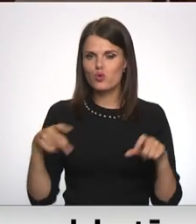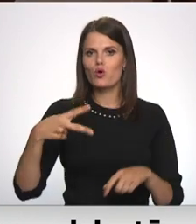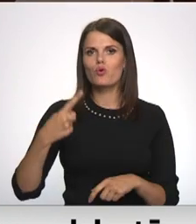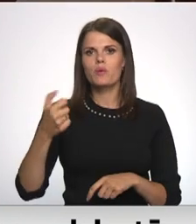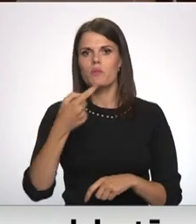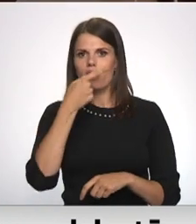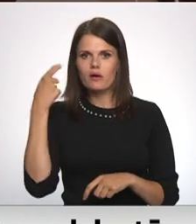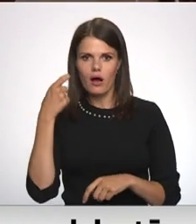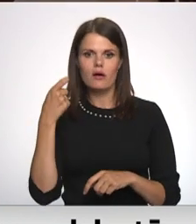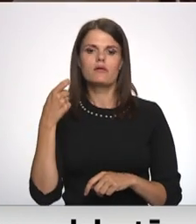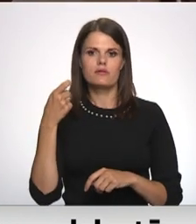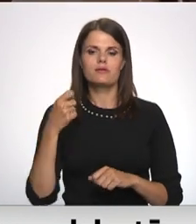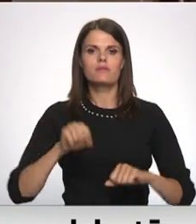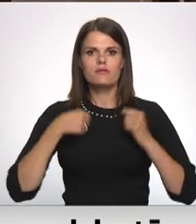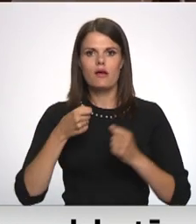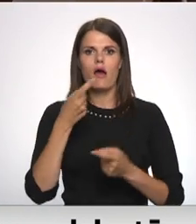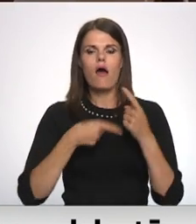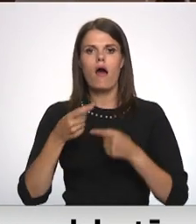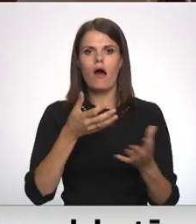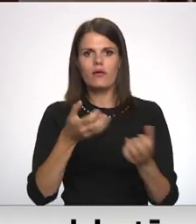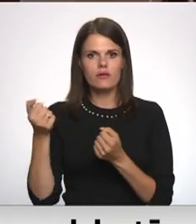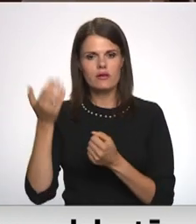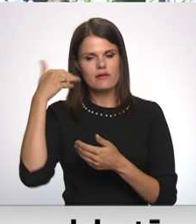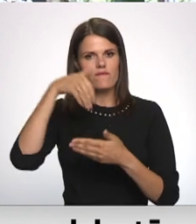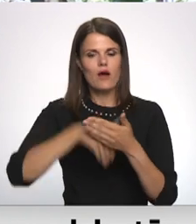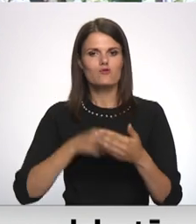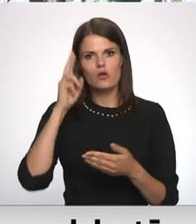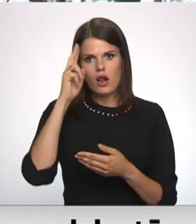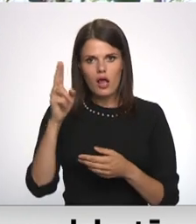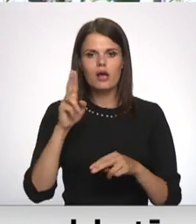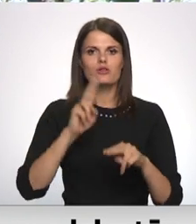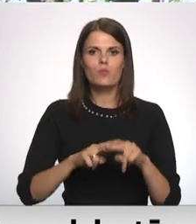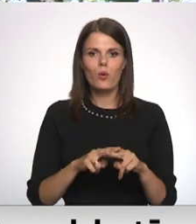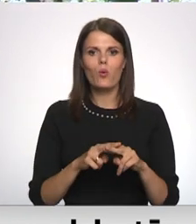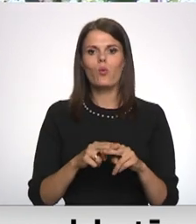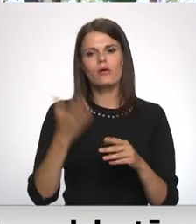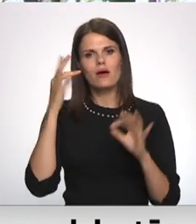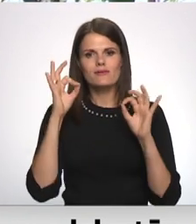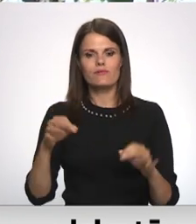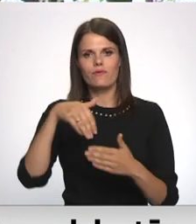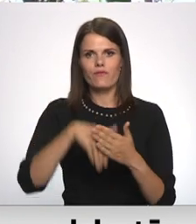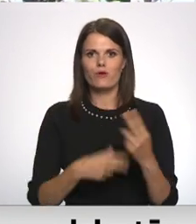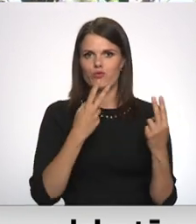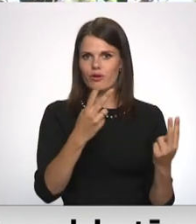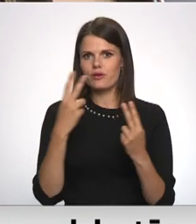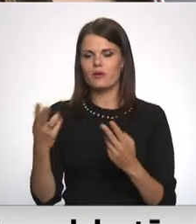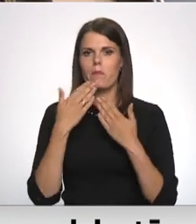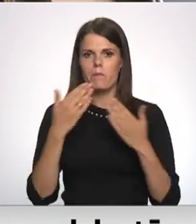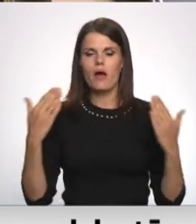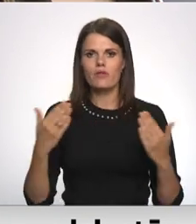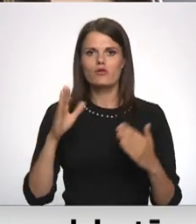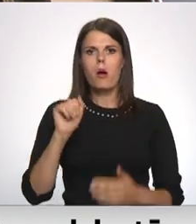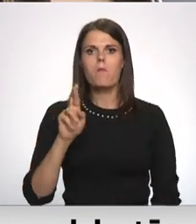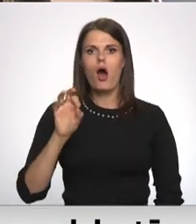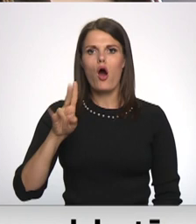21. Gadsimts gan nāca ar centieniem atgriezt vēsturiskās liecības un ēkas vēsturisko izskatu. Pateicoties barona fon Klopmana